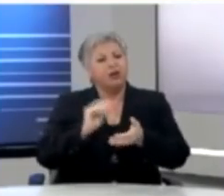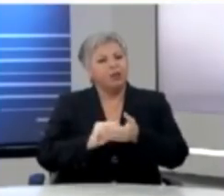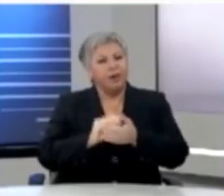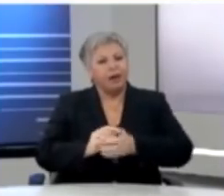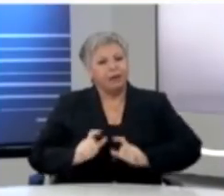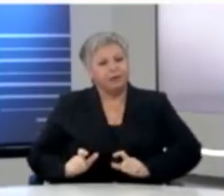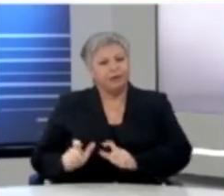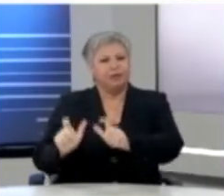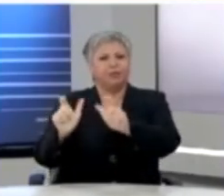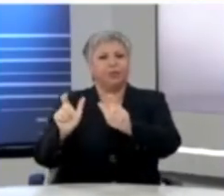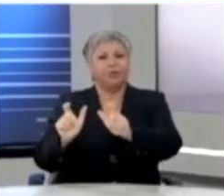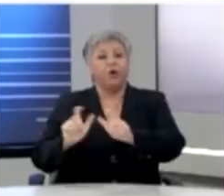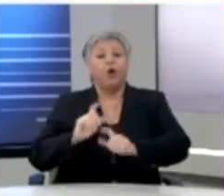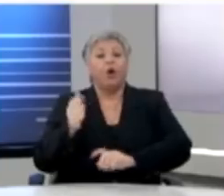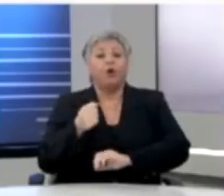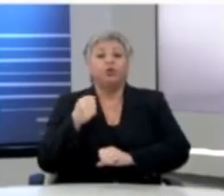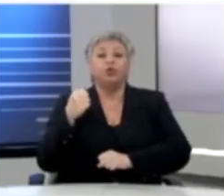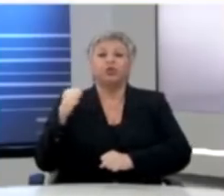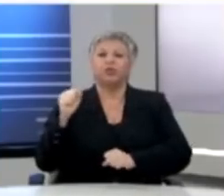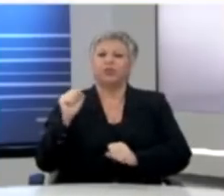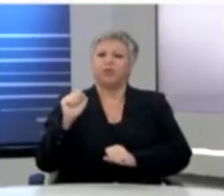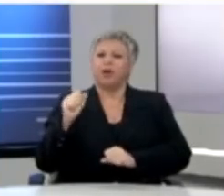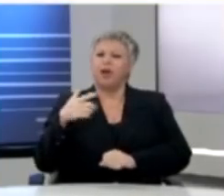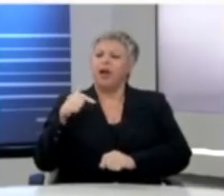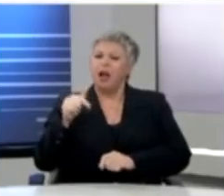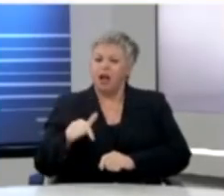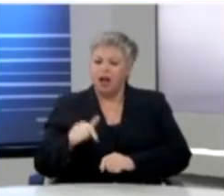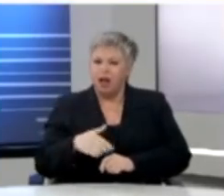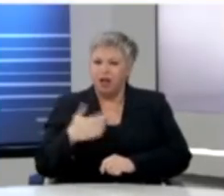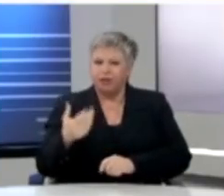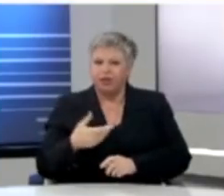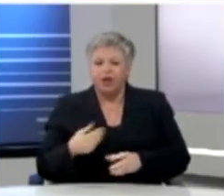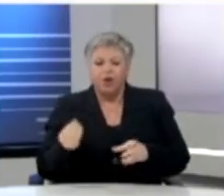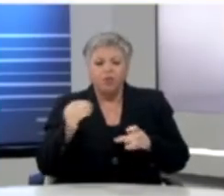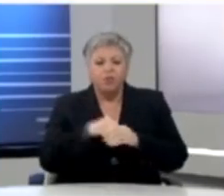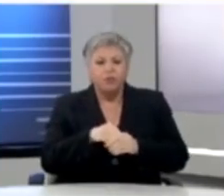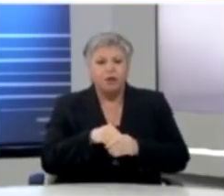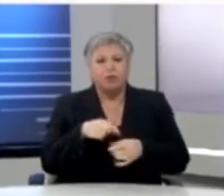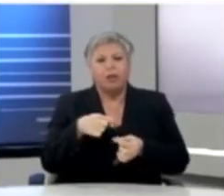στο συνδικαλιστικό κίνημα υπονομεύουν τα κατακτημένα με